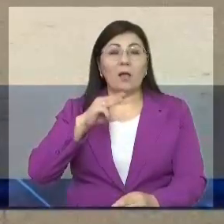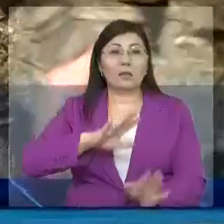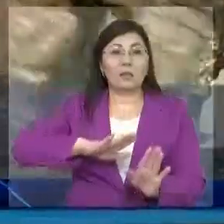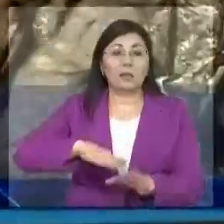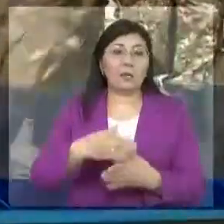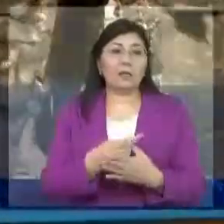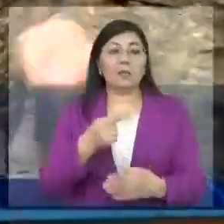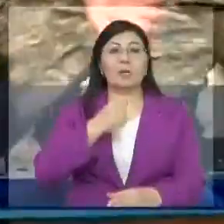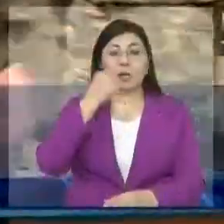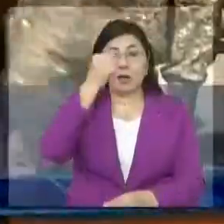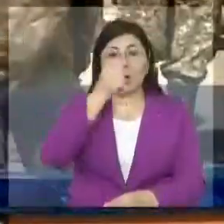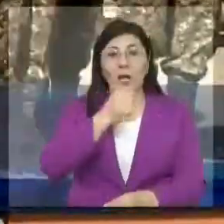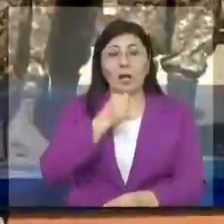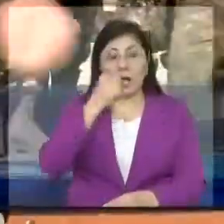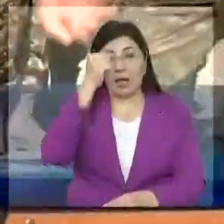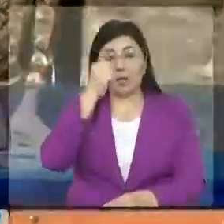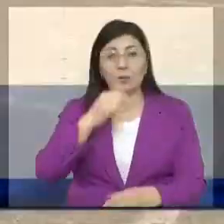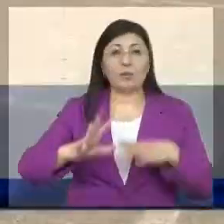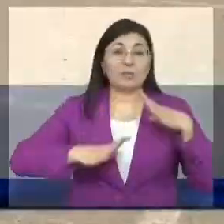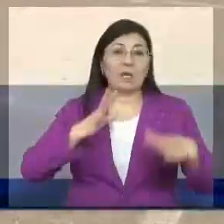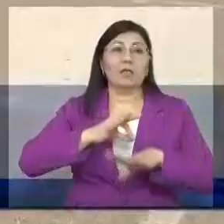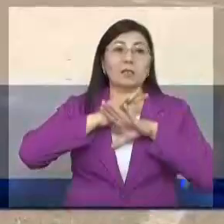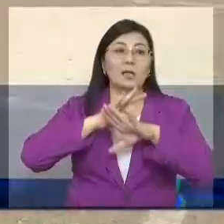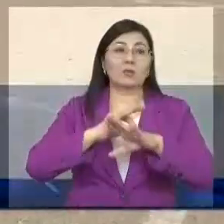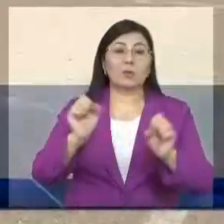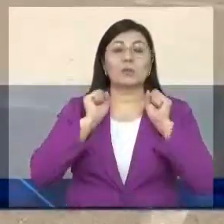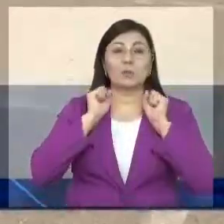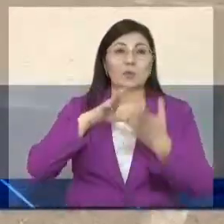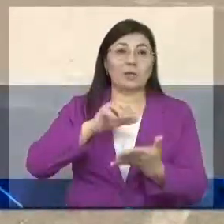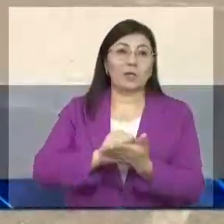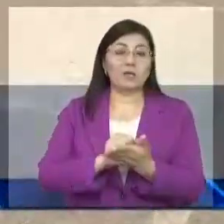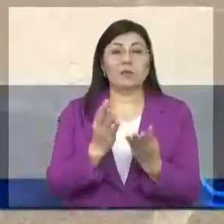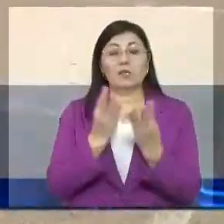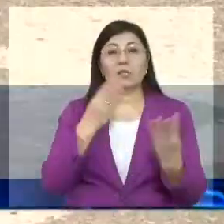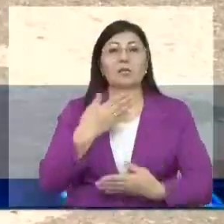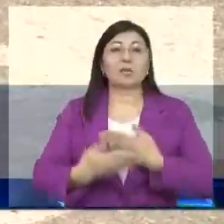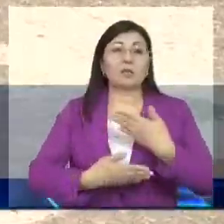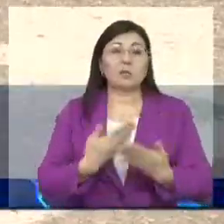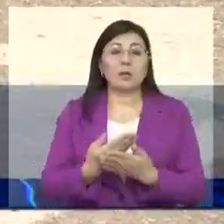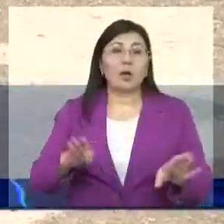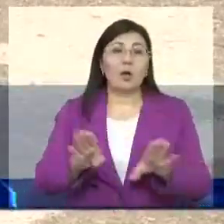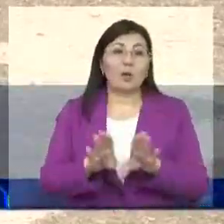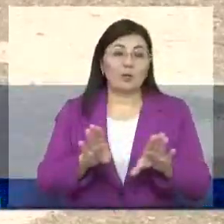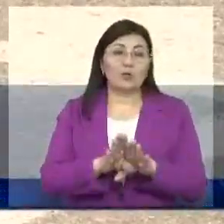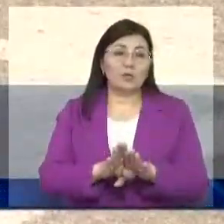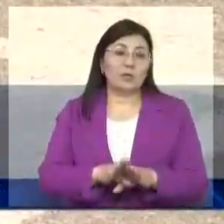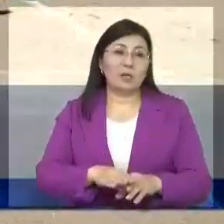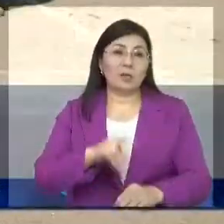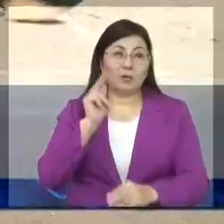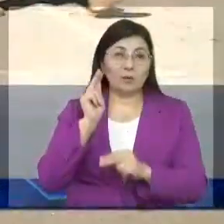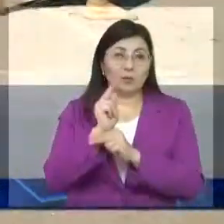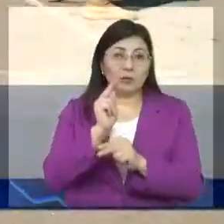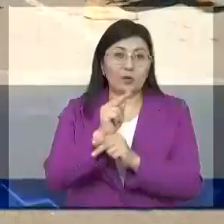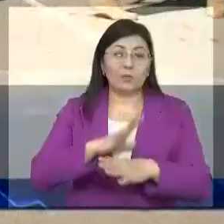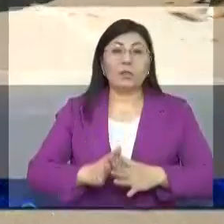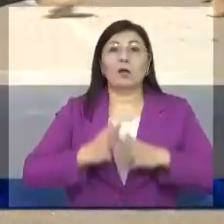ай бойы жалпы әскери дайындықтан өтіп, сапта жүру, спортпен айналысу, қару-жарақты меңгеру сынды машықтарын дамытты. Енді